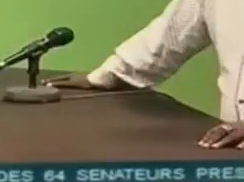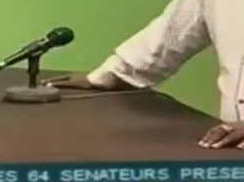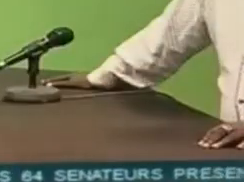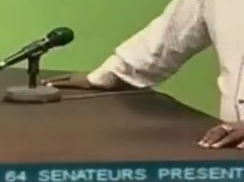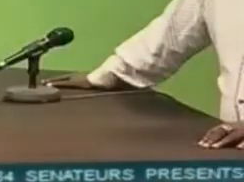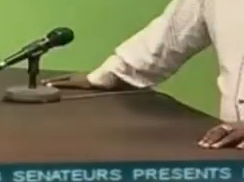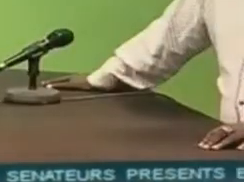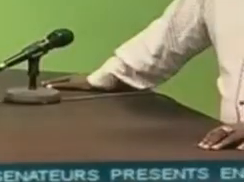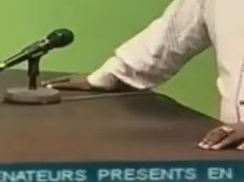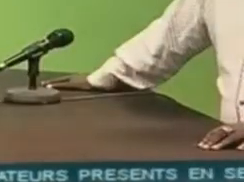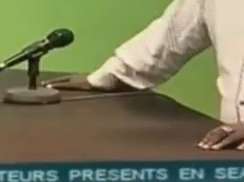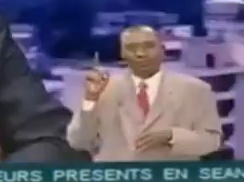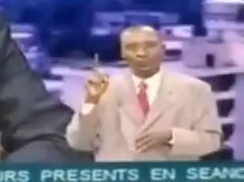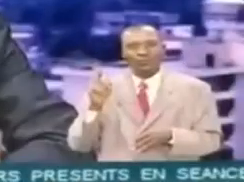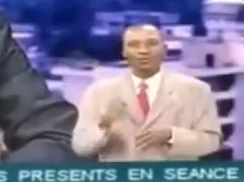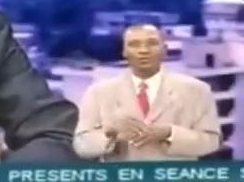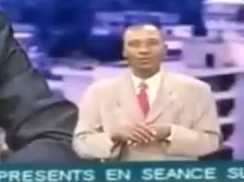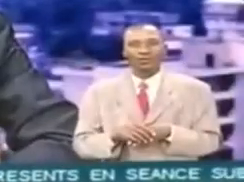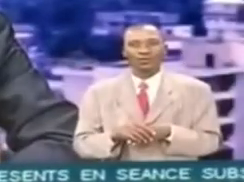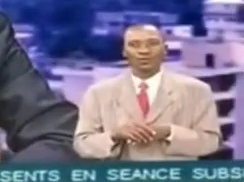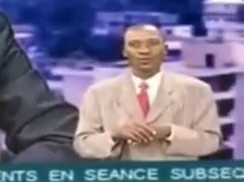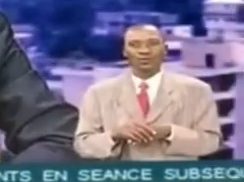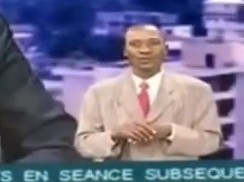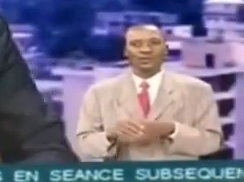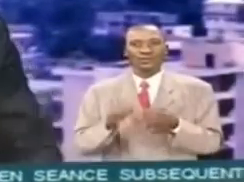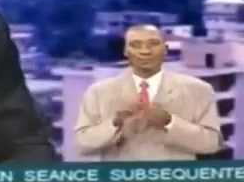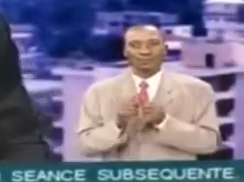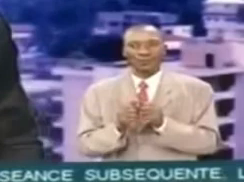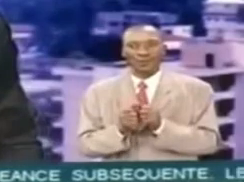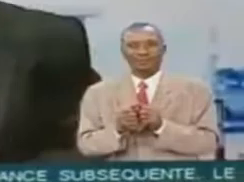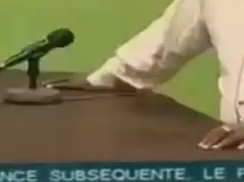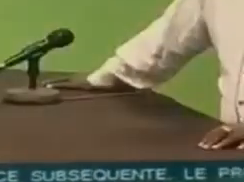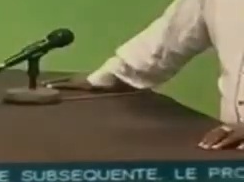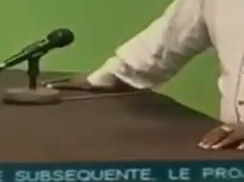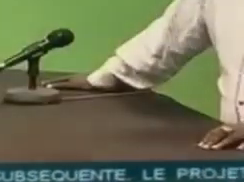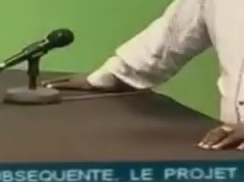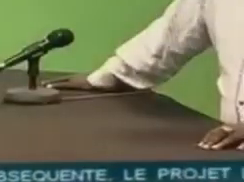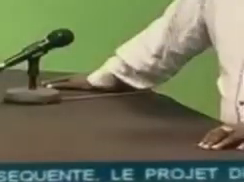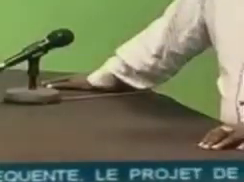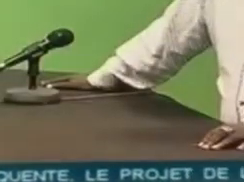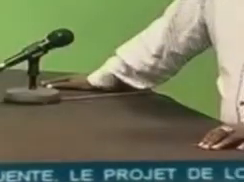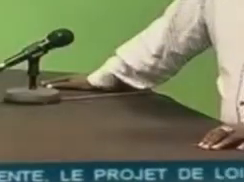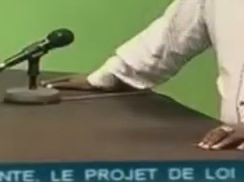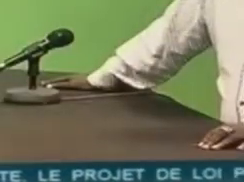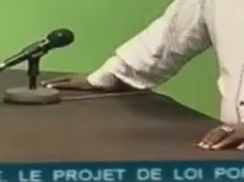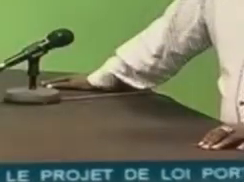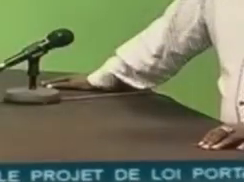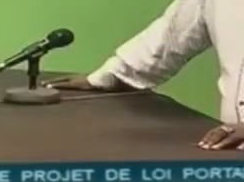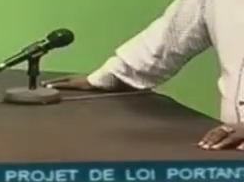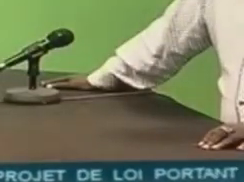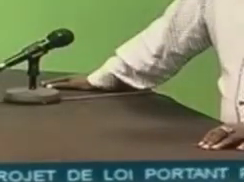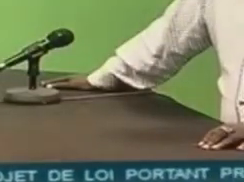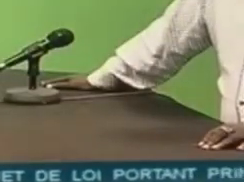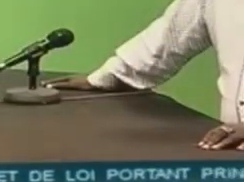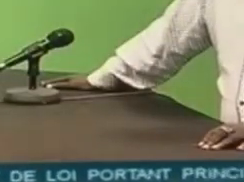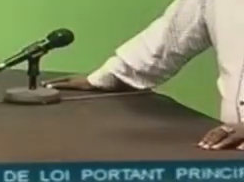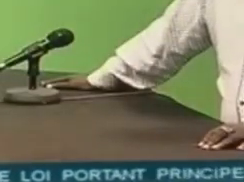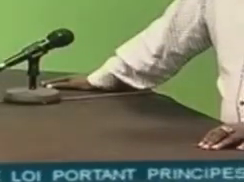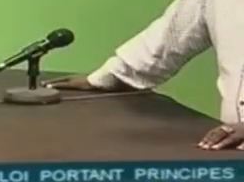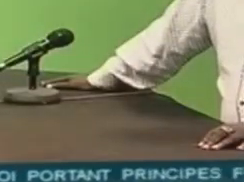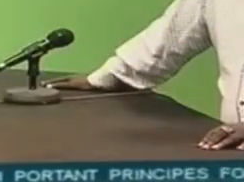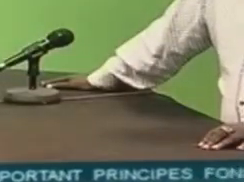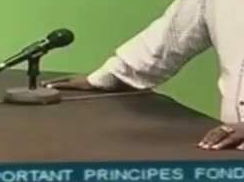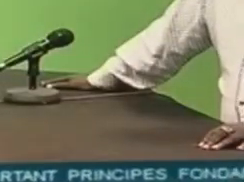note le maximum et le vrai modérateur. Un service national de géologie cible le maximum devrait